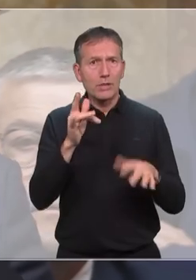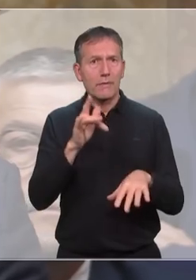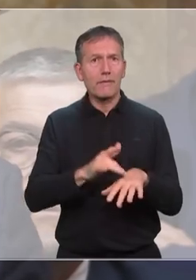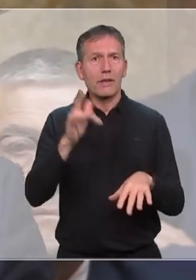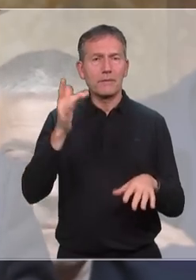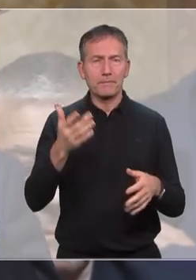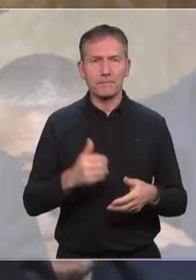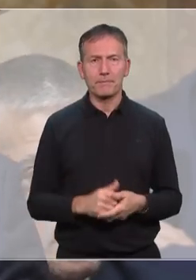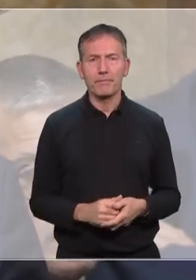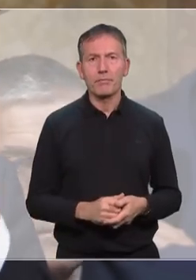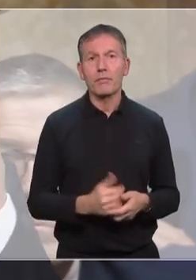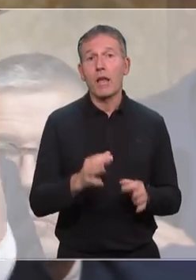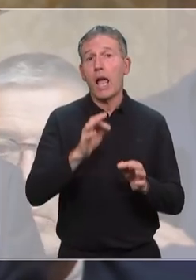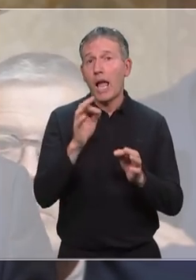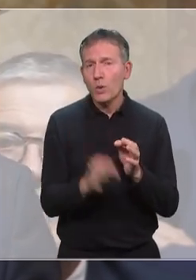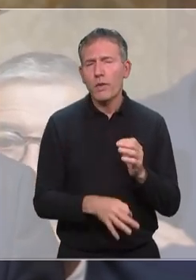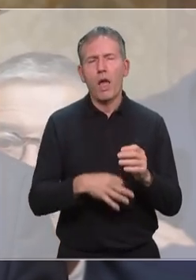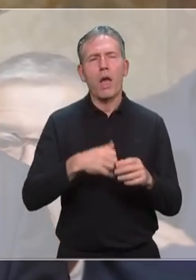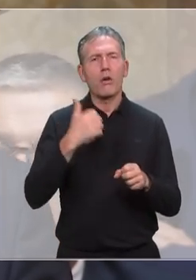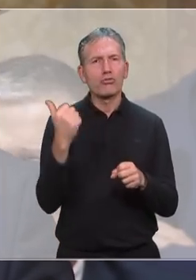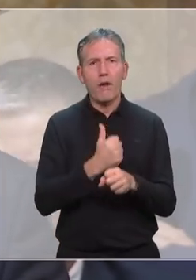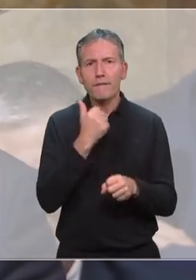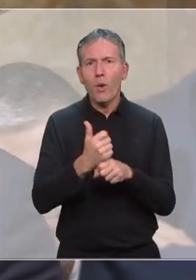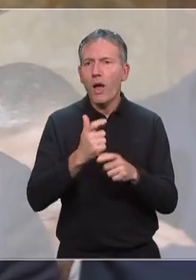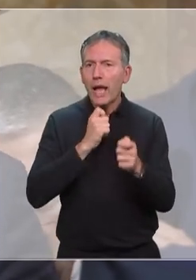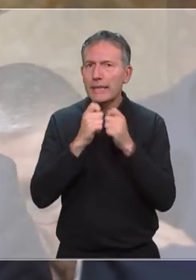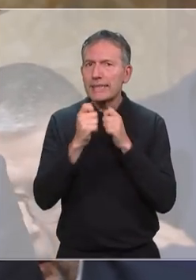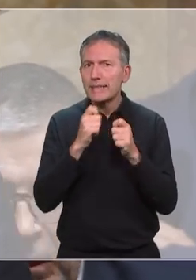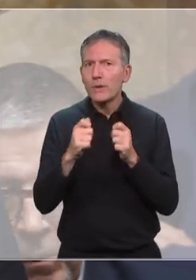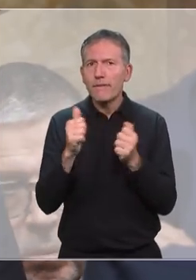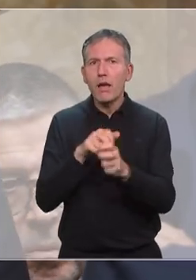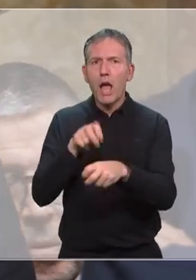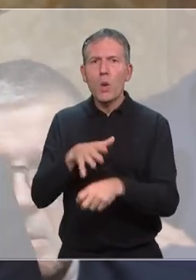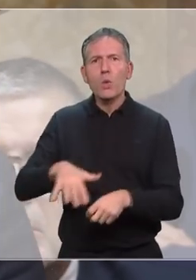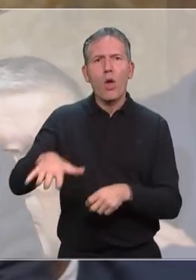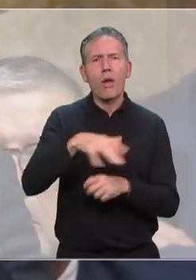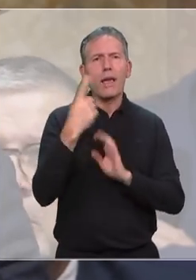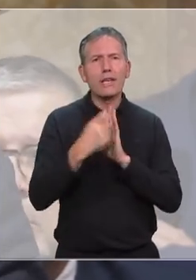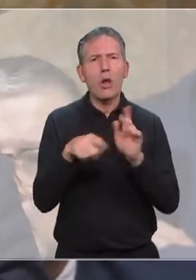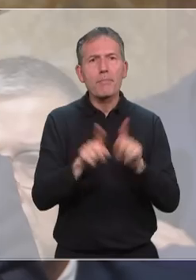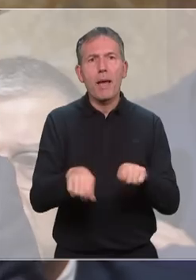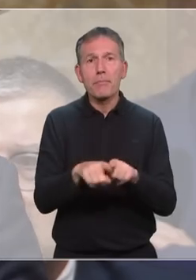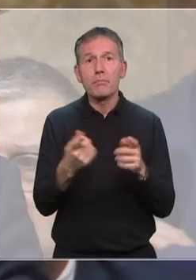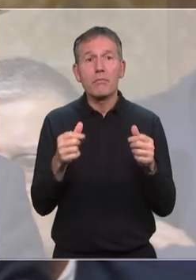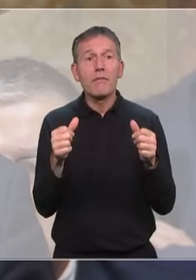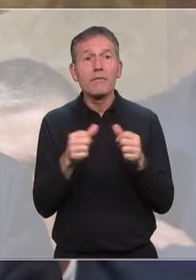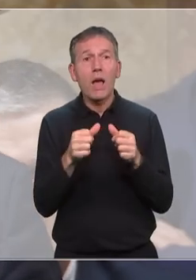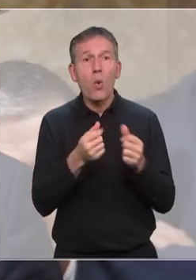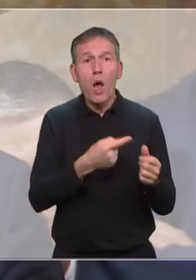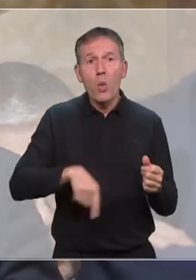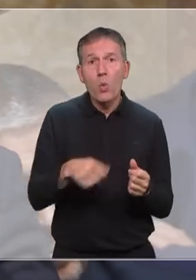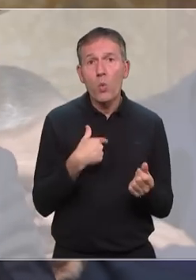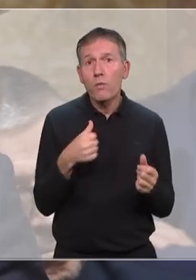la question qui revient systématiquement dans mes discussions avec les agriculteurs de mon territoire, c'est que devons-nous